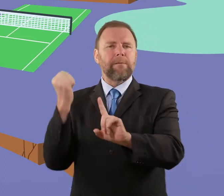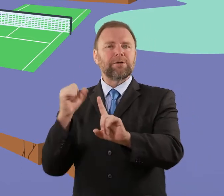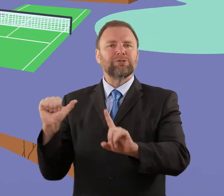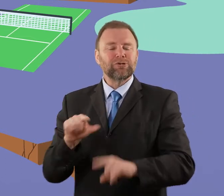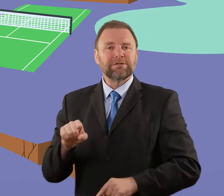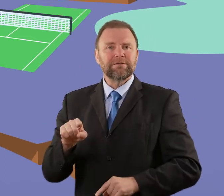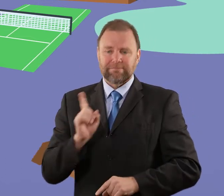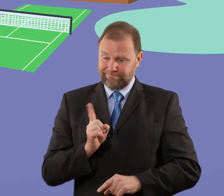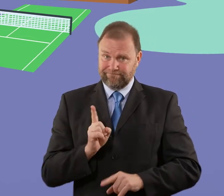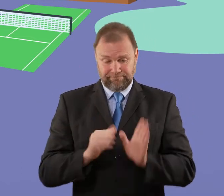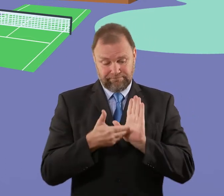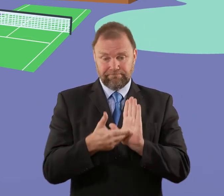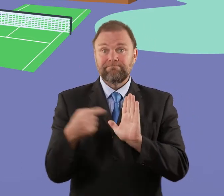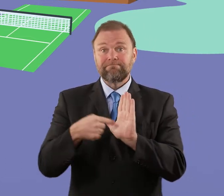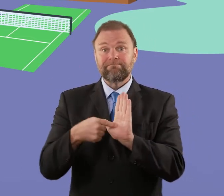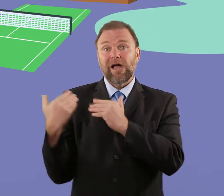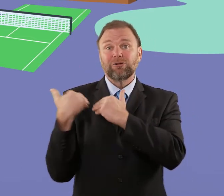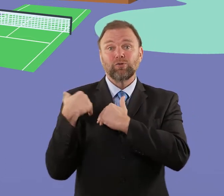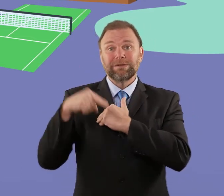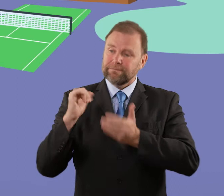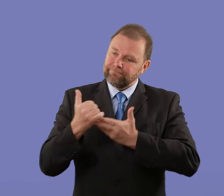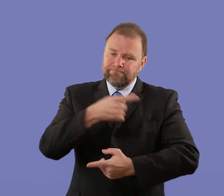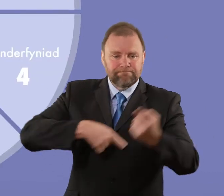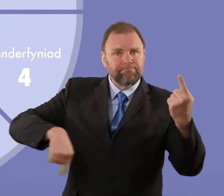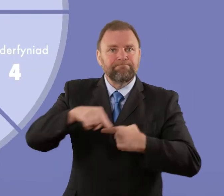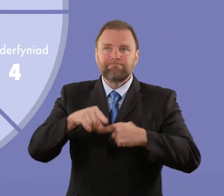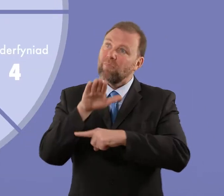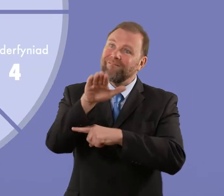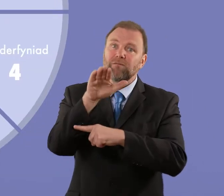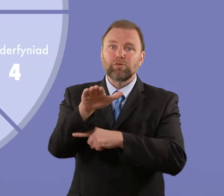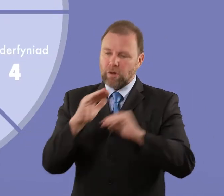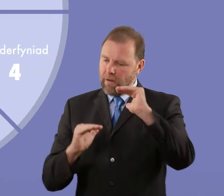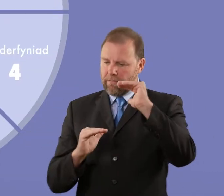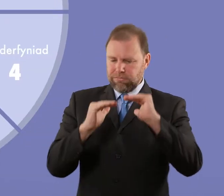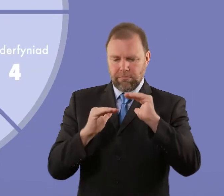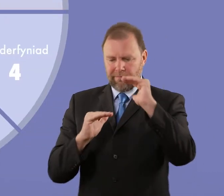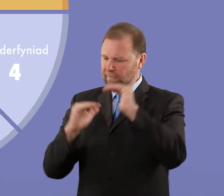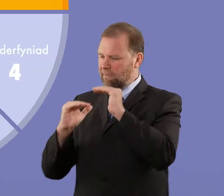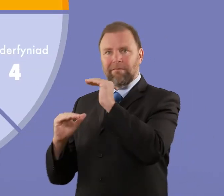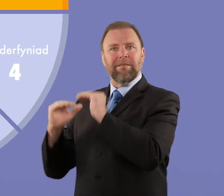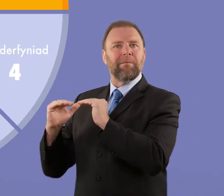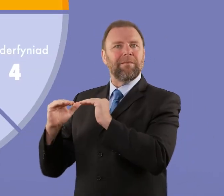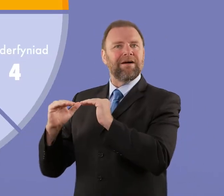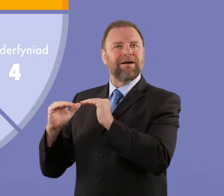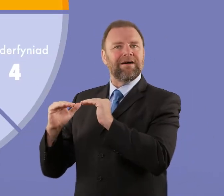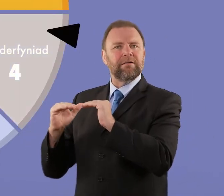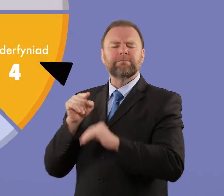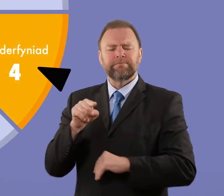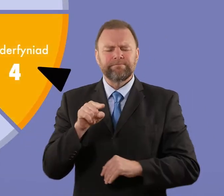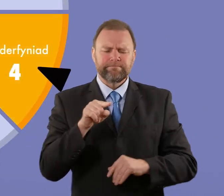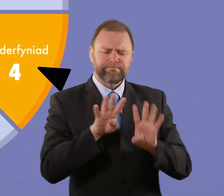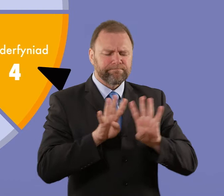bobl sydd dan anfantais economaidd gymdeithasol. Weithiau, nid y penderfyniadau amlwg fydd yn lleihau